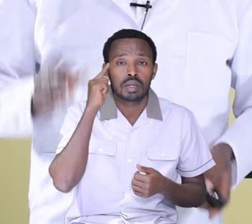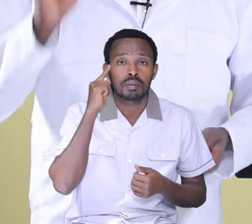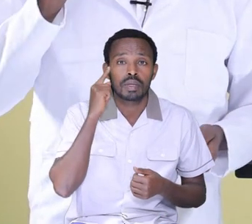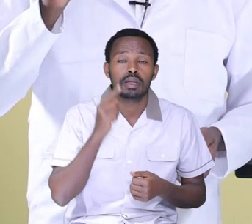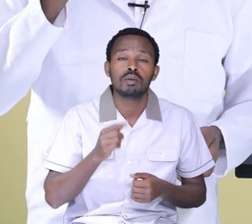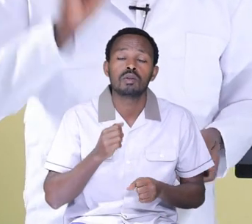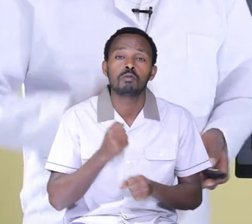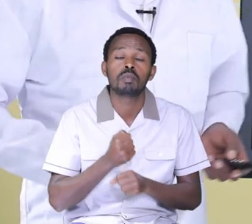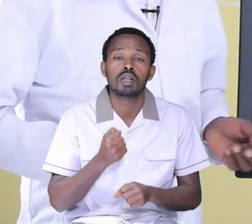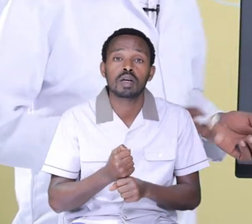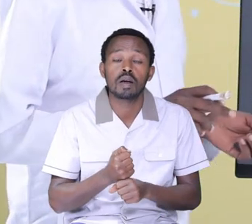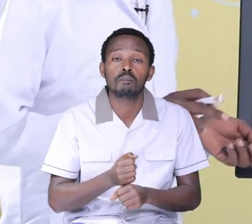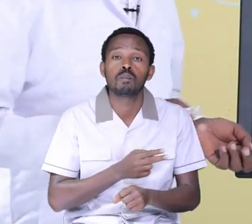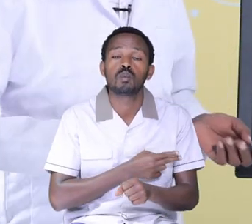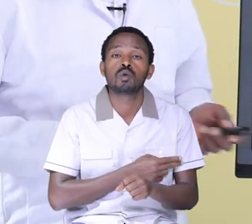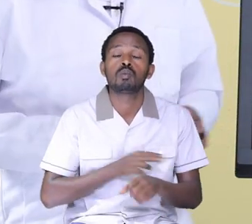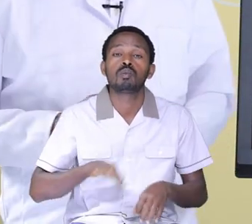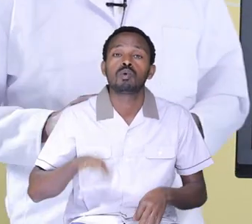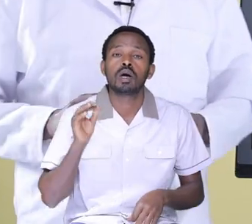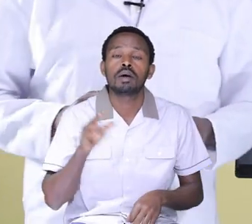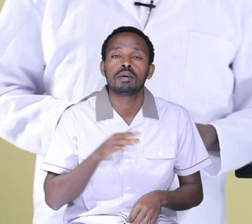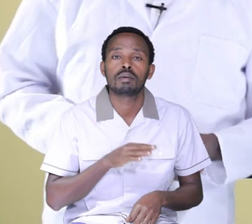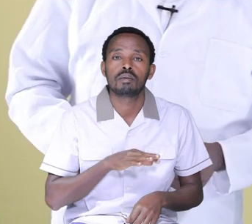ciicataa walqixa ta'u.